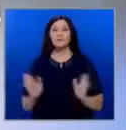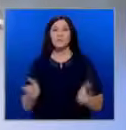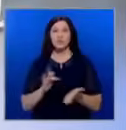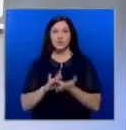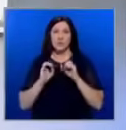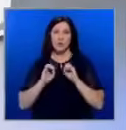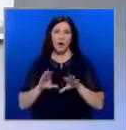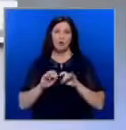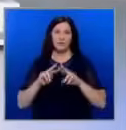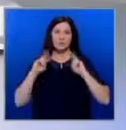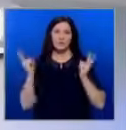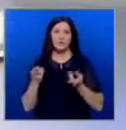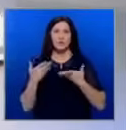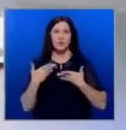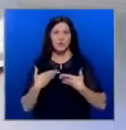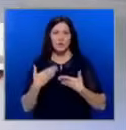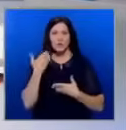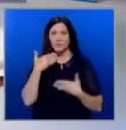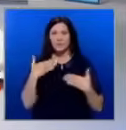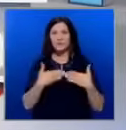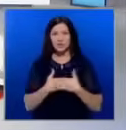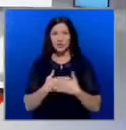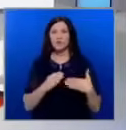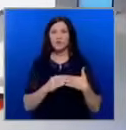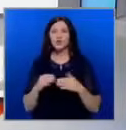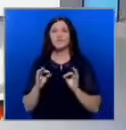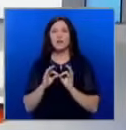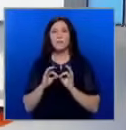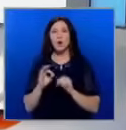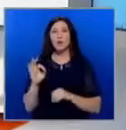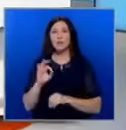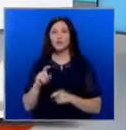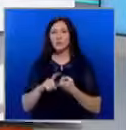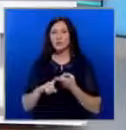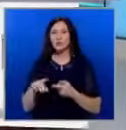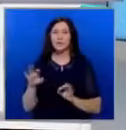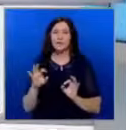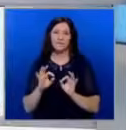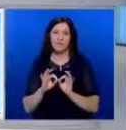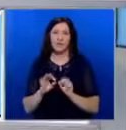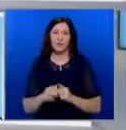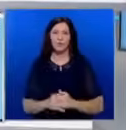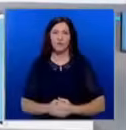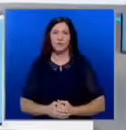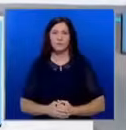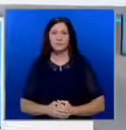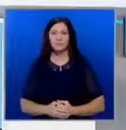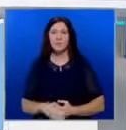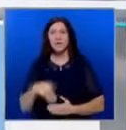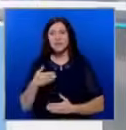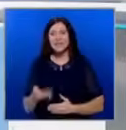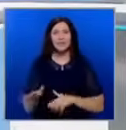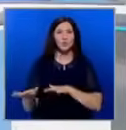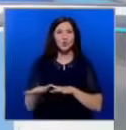Започват централните новини по света и у нас. Добър вечер, аз съм Филипа Огнянова. На 4 юли, четвъртък, здравейте, аз съм Костадин Филип.